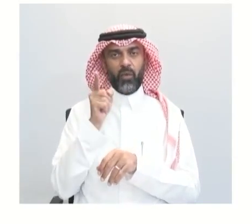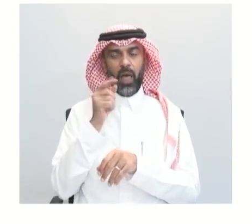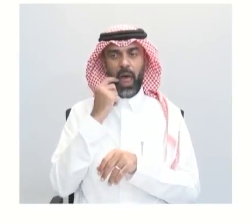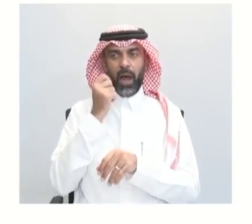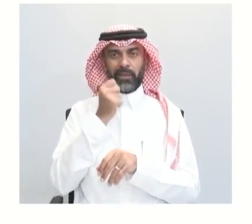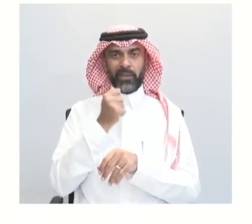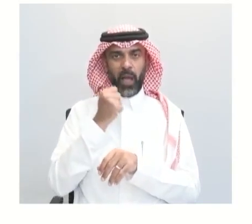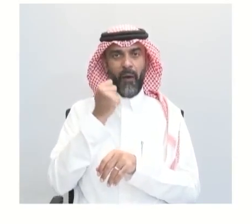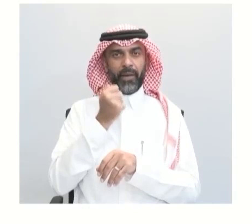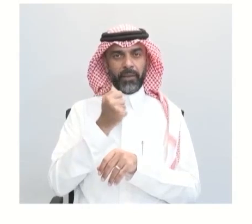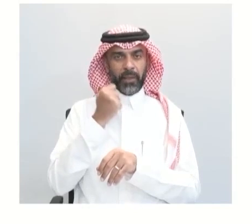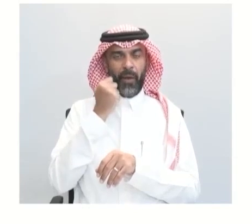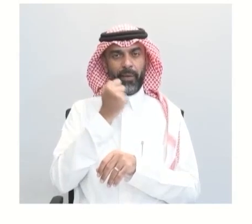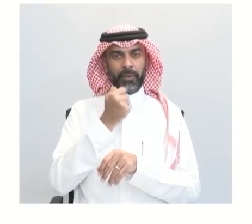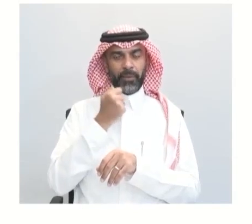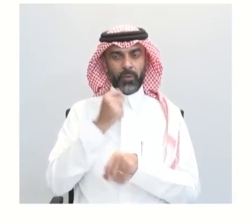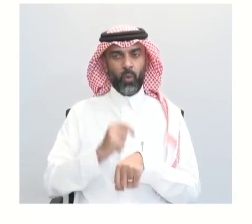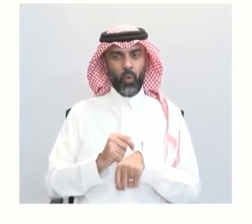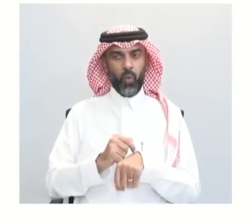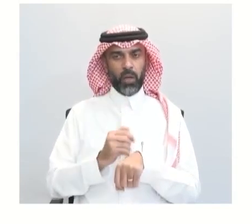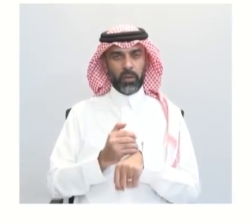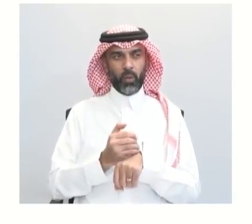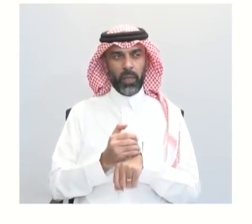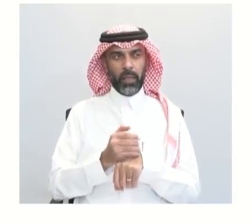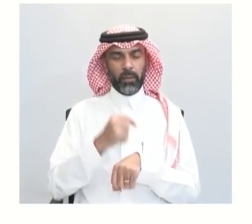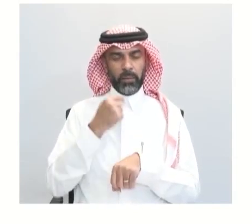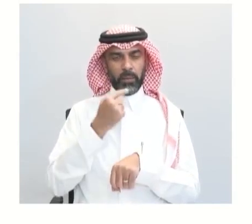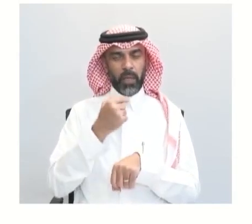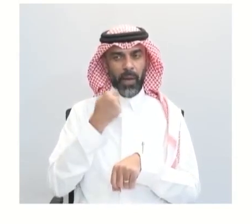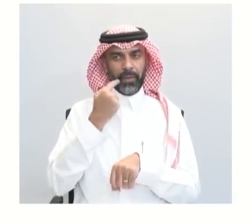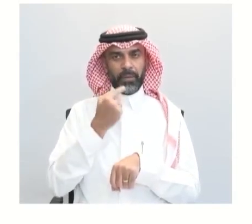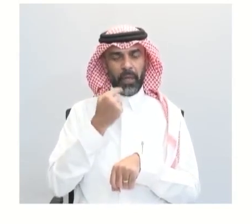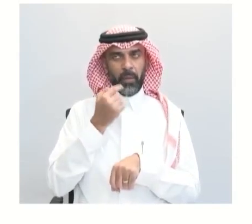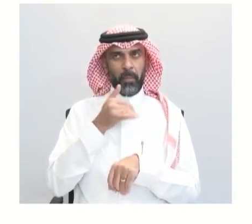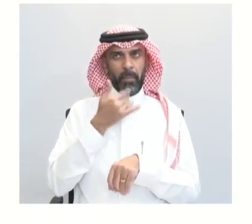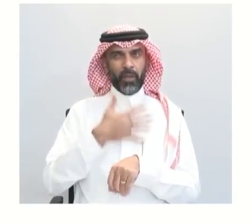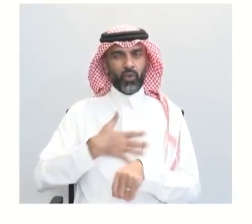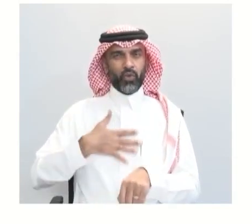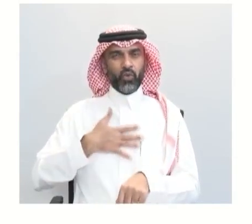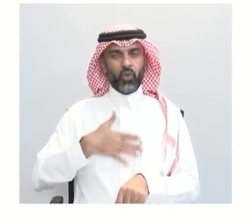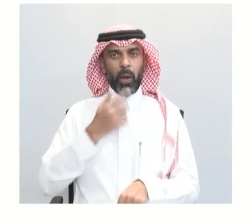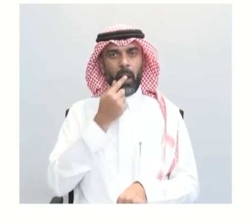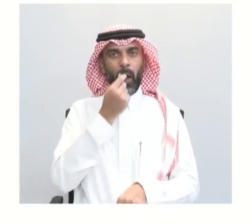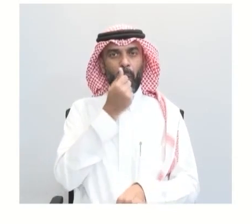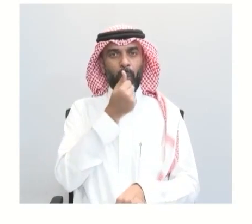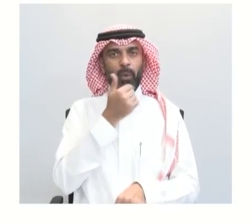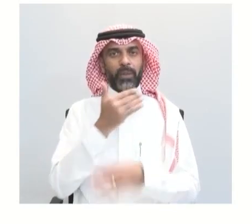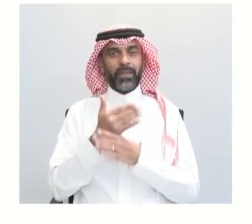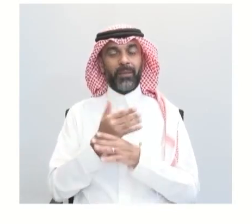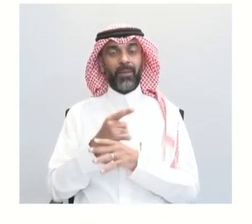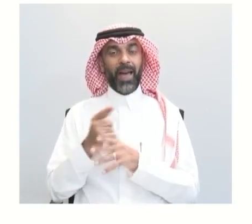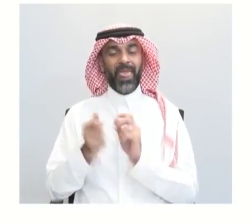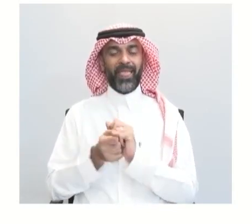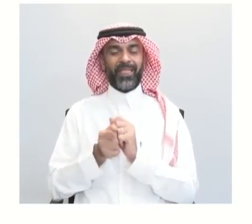هذه او قطعه الخبز لفترات طويله نبدا نستشعر نتحسس المذاق الحلو لماذا لان هذا النشا هذا